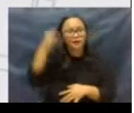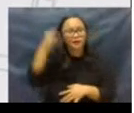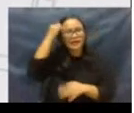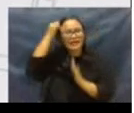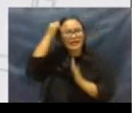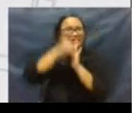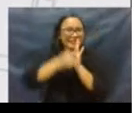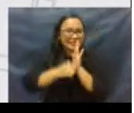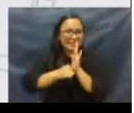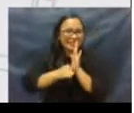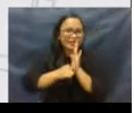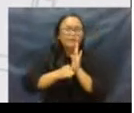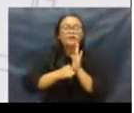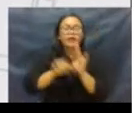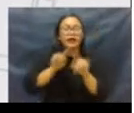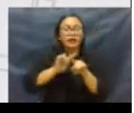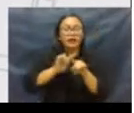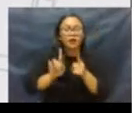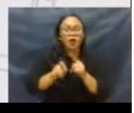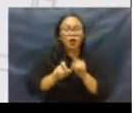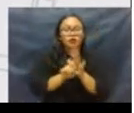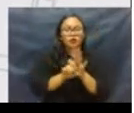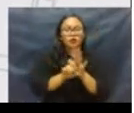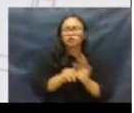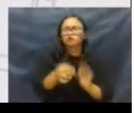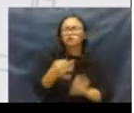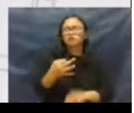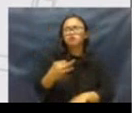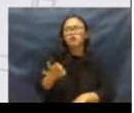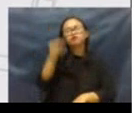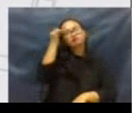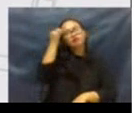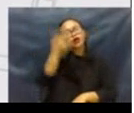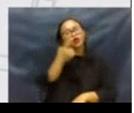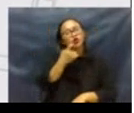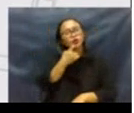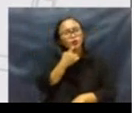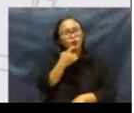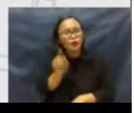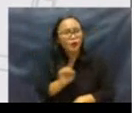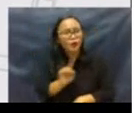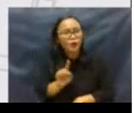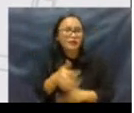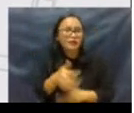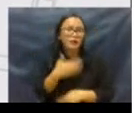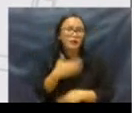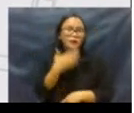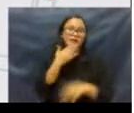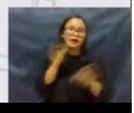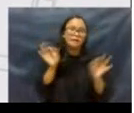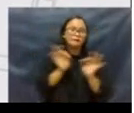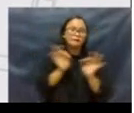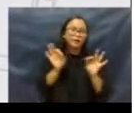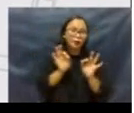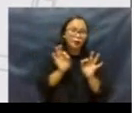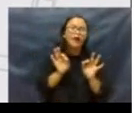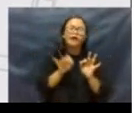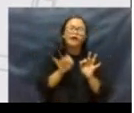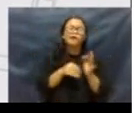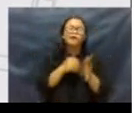kita baru mulai, baru kita coba-coba atau belum terbiasa, proses berpikir kita